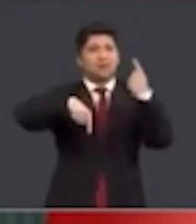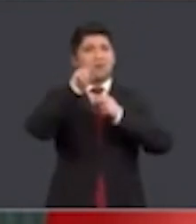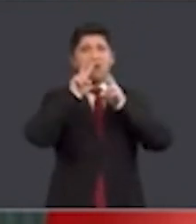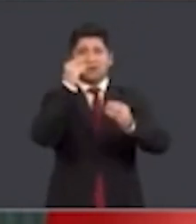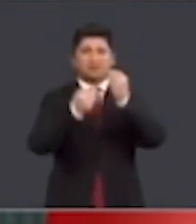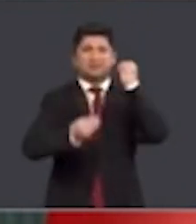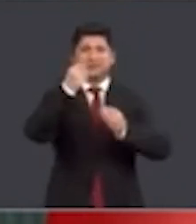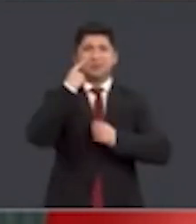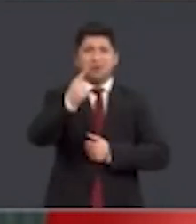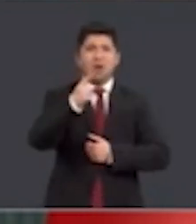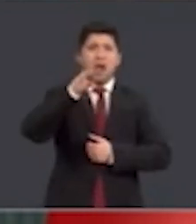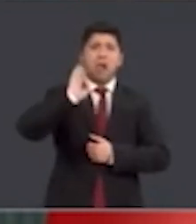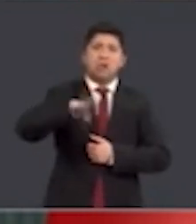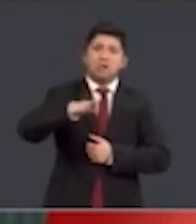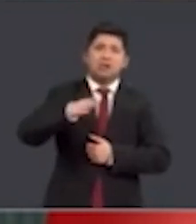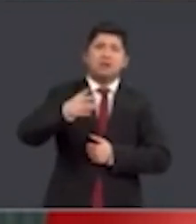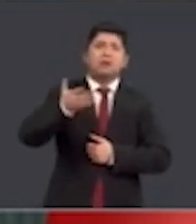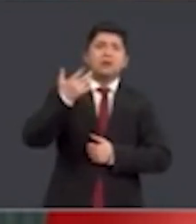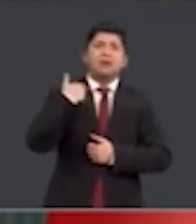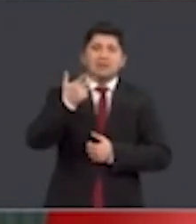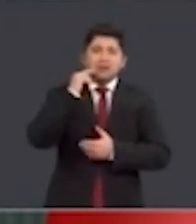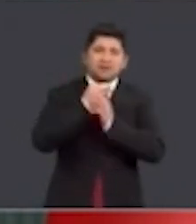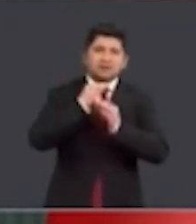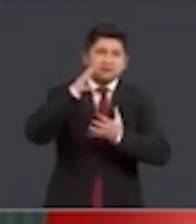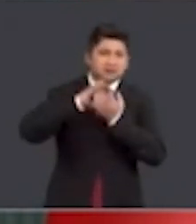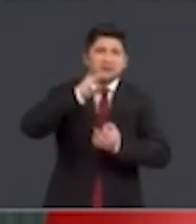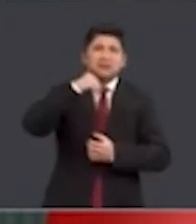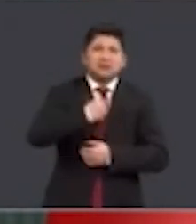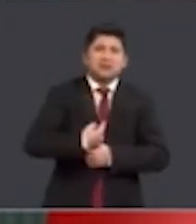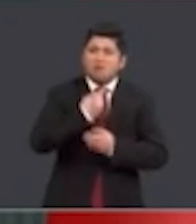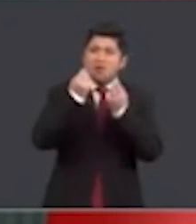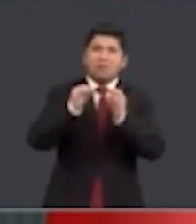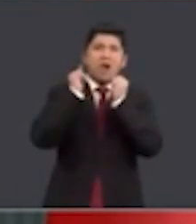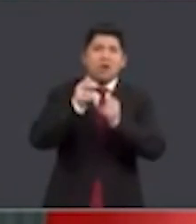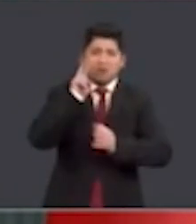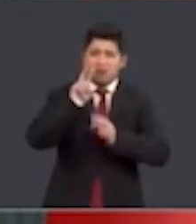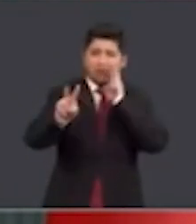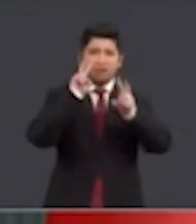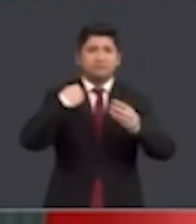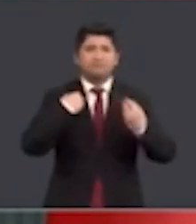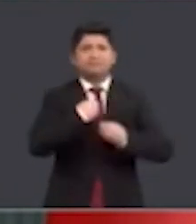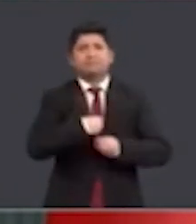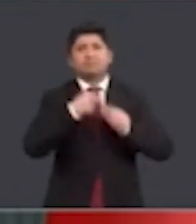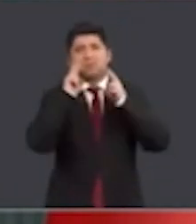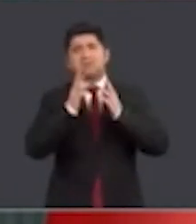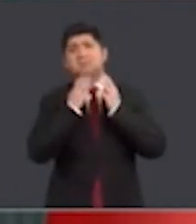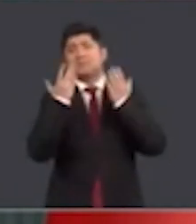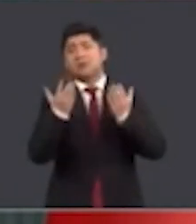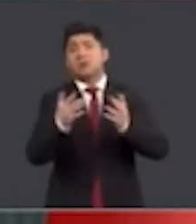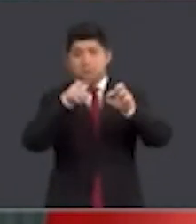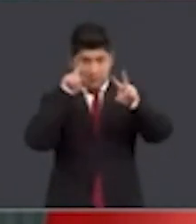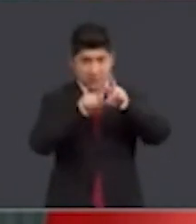zavallılaşan, küçülen, haysiyet fukarası kişiliklerin olduğunu görmektir.